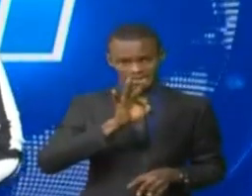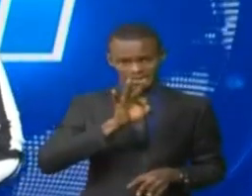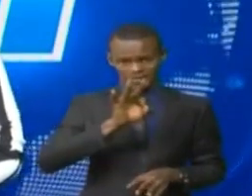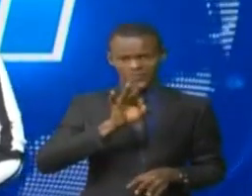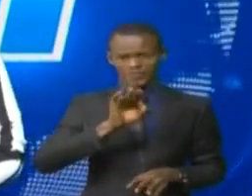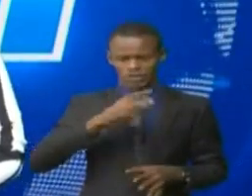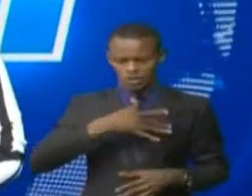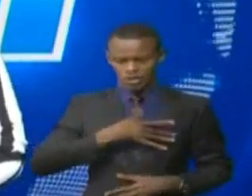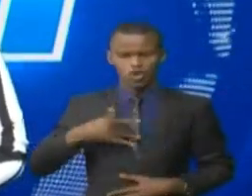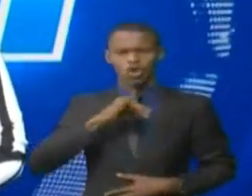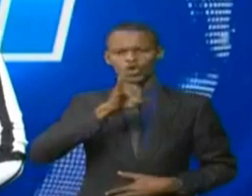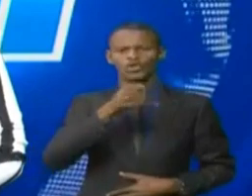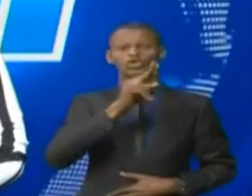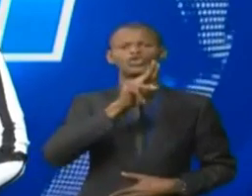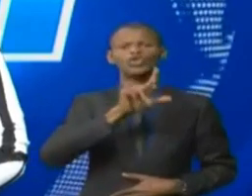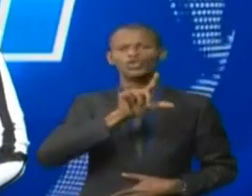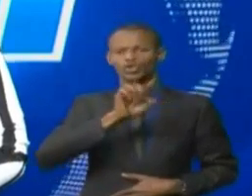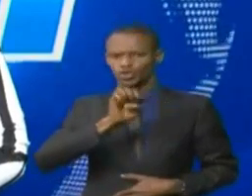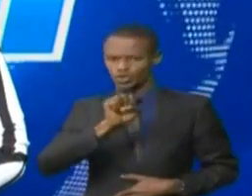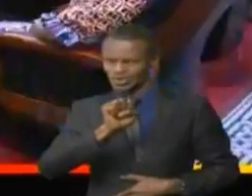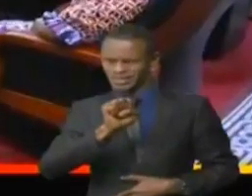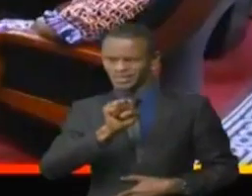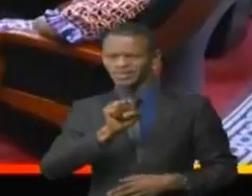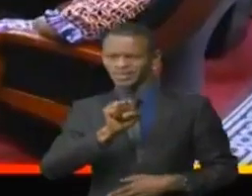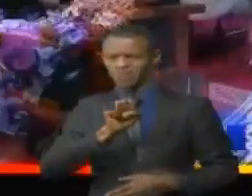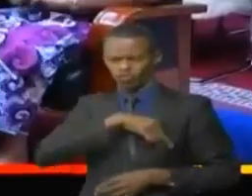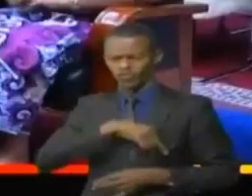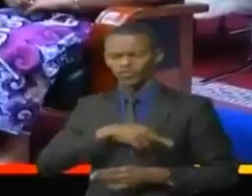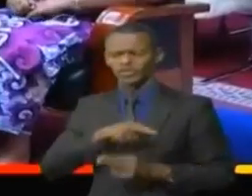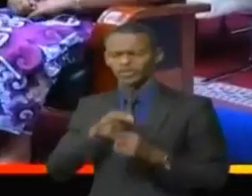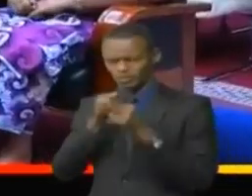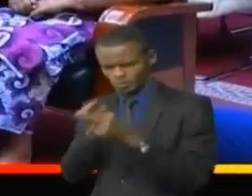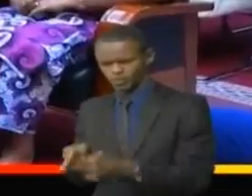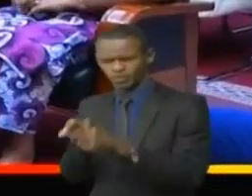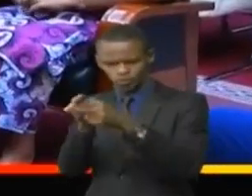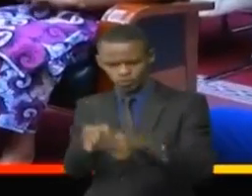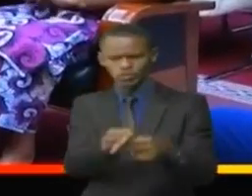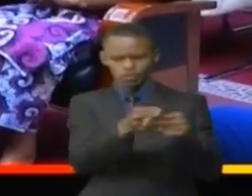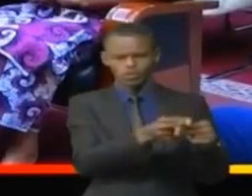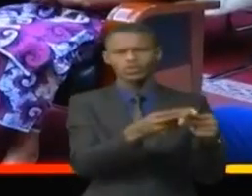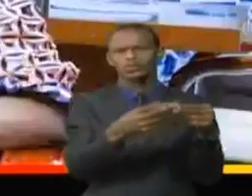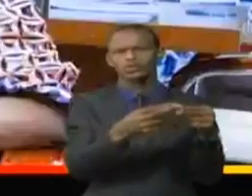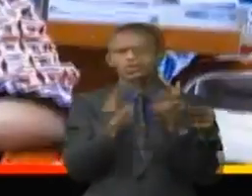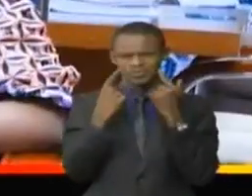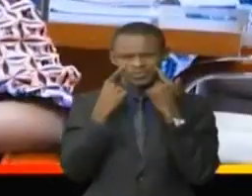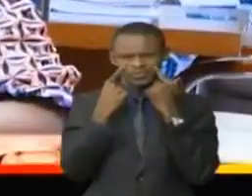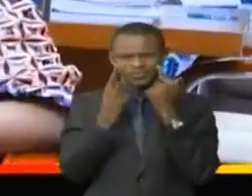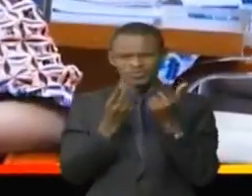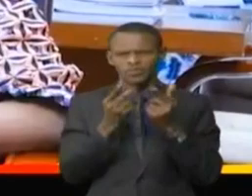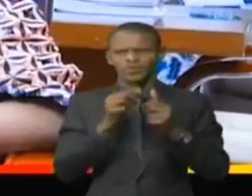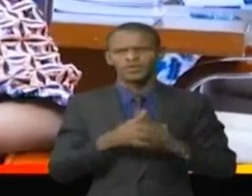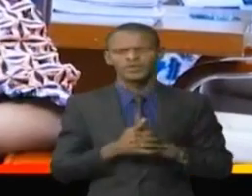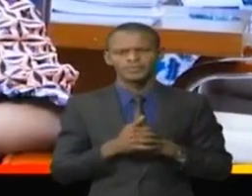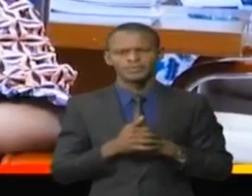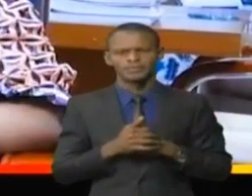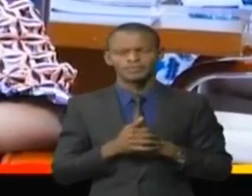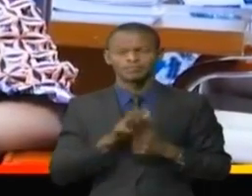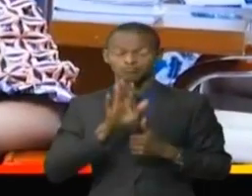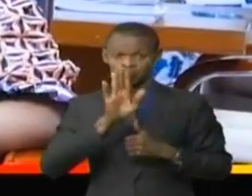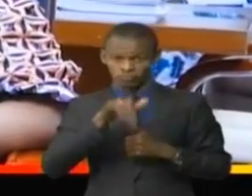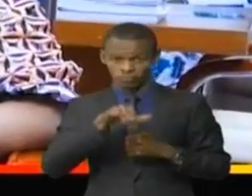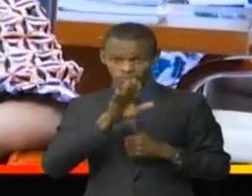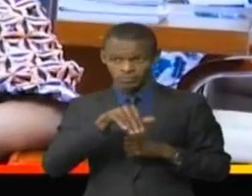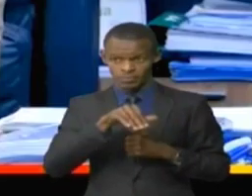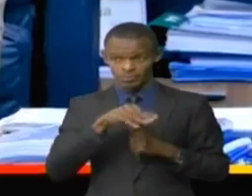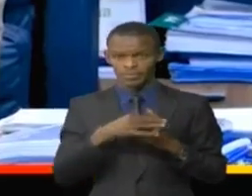été gratifiés. Image orientale. Le gouverneur de l'Alliance du Kassai oriental, Julie Kalenga Kabo, est passé ce lundi 10